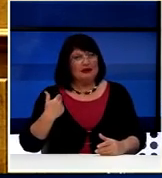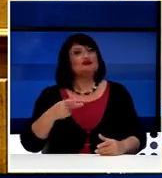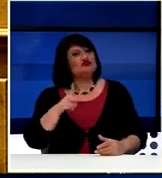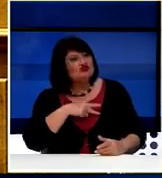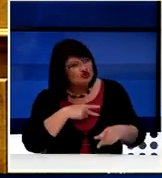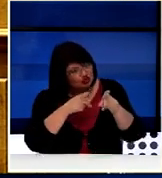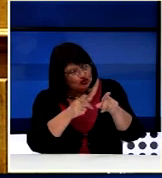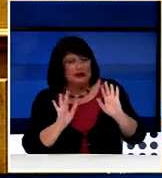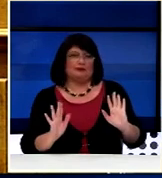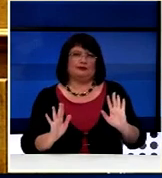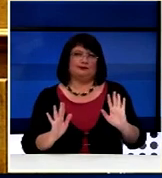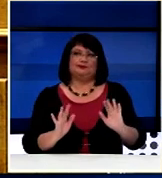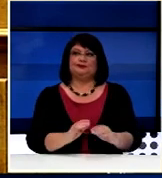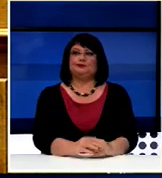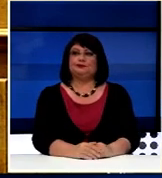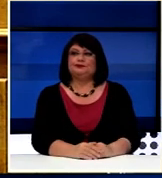κάνατε.